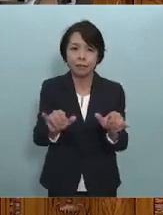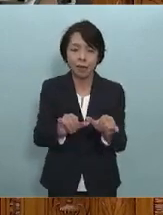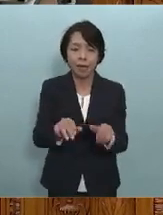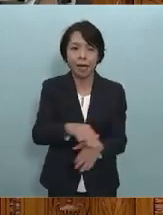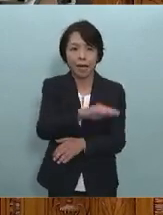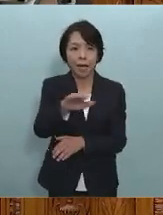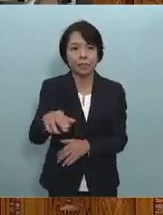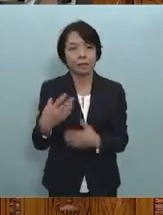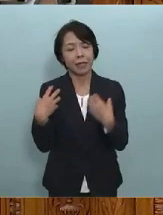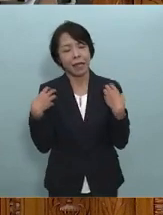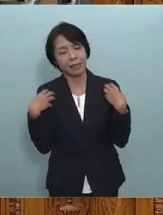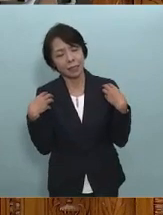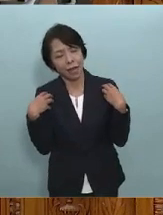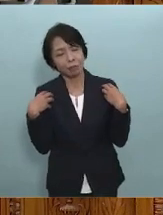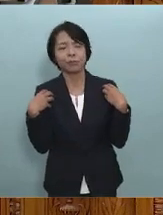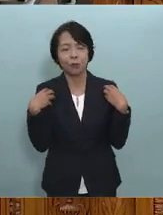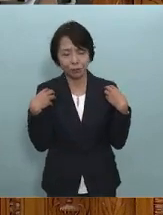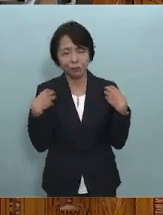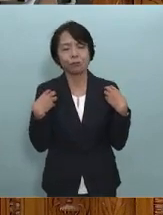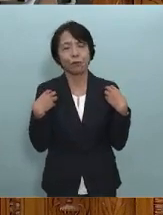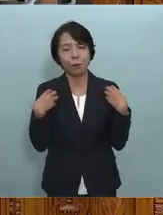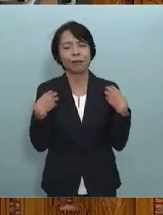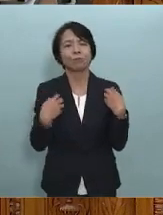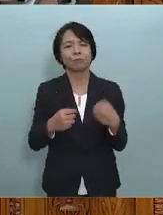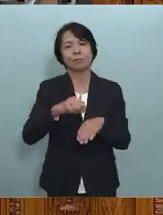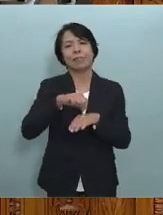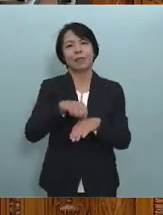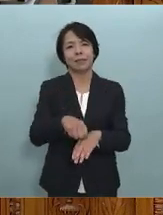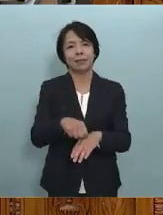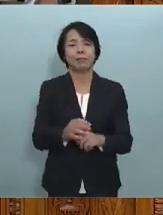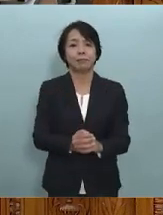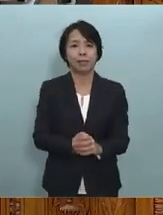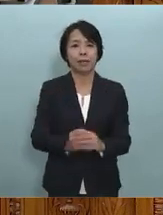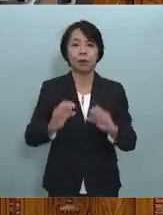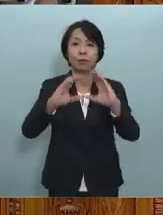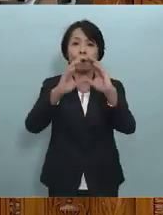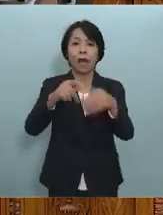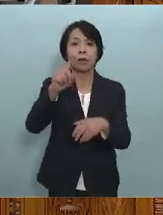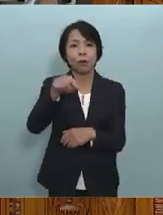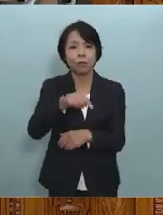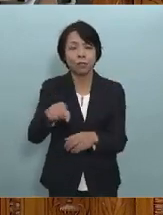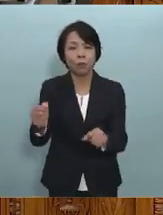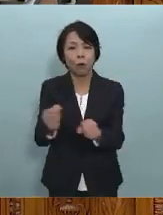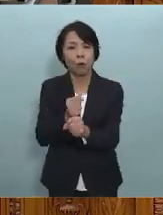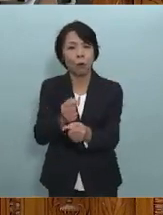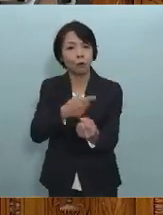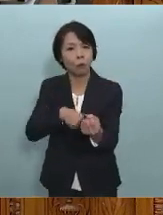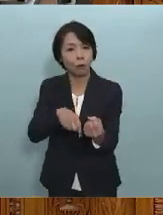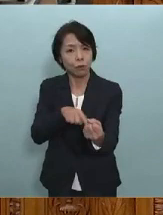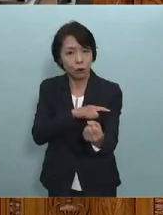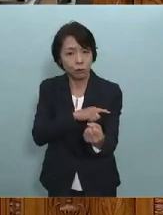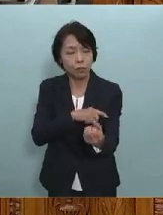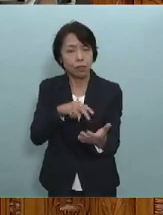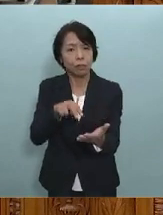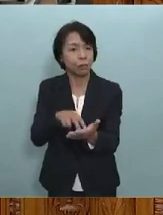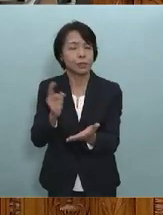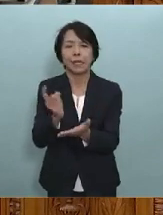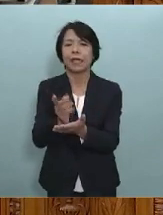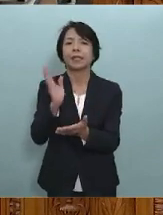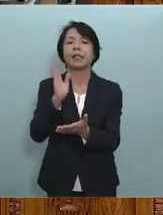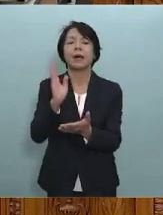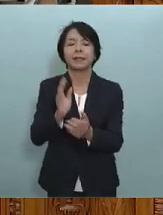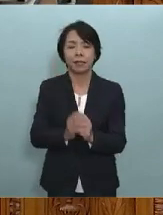担うのはさすがに厳しすぎます外国人を労働力としてだけでは